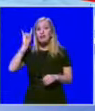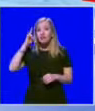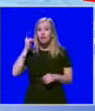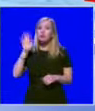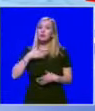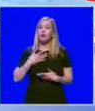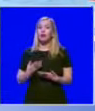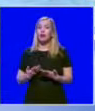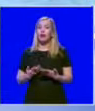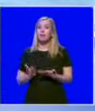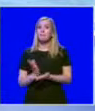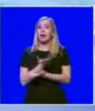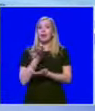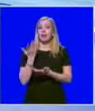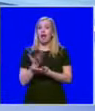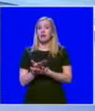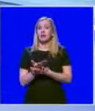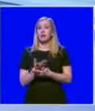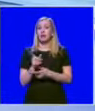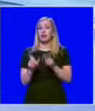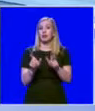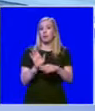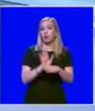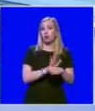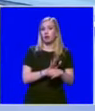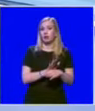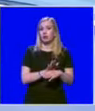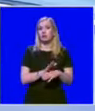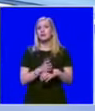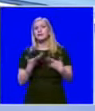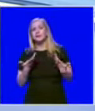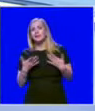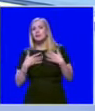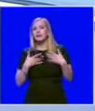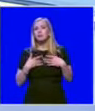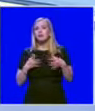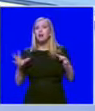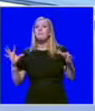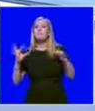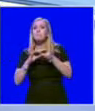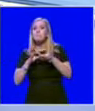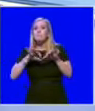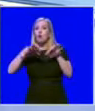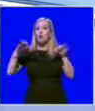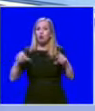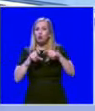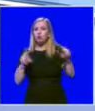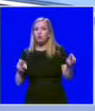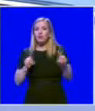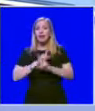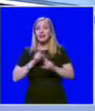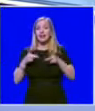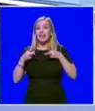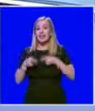Тя му отвърна, че са аматьори. Има ли мостове все още неизгорени между вас и бившите ви